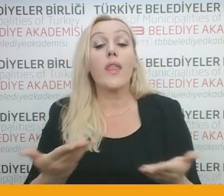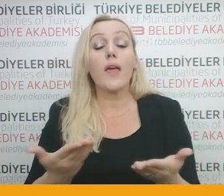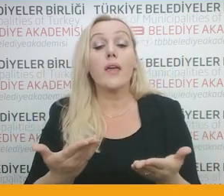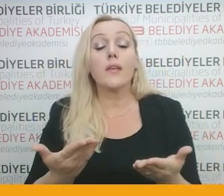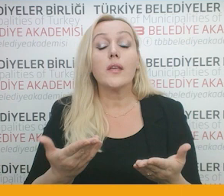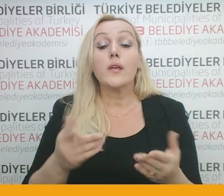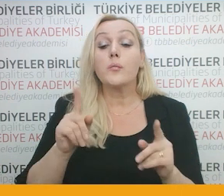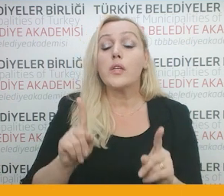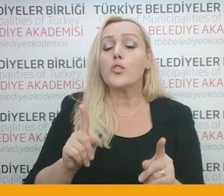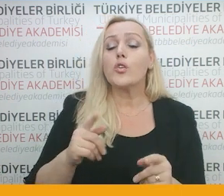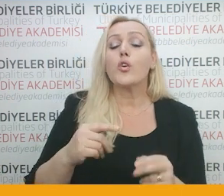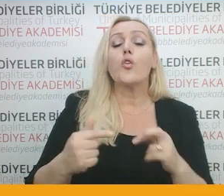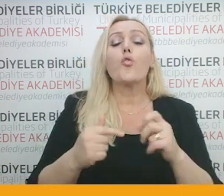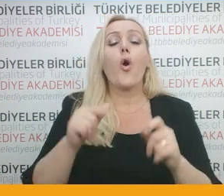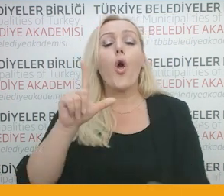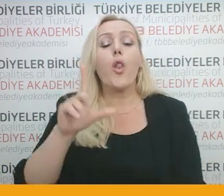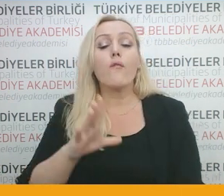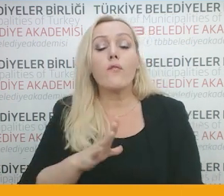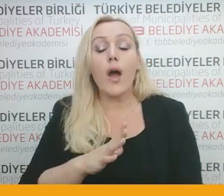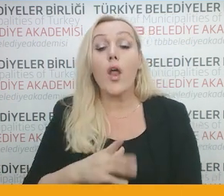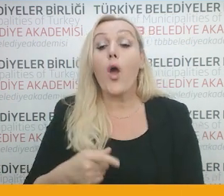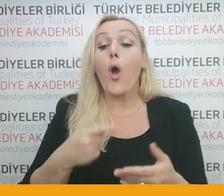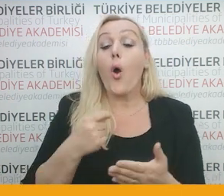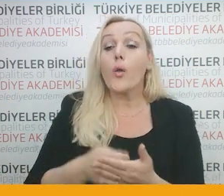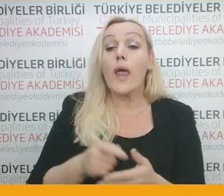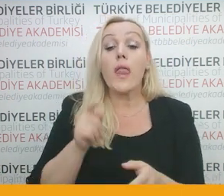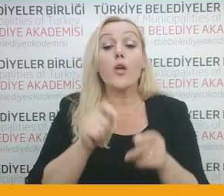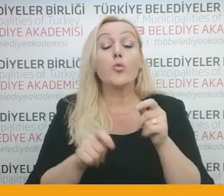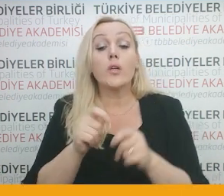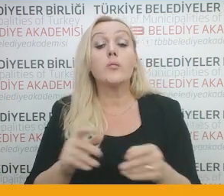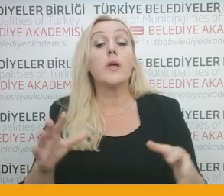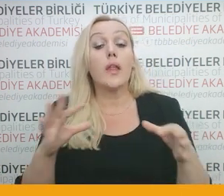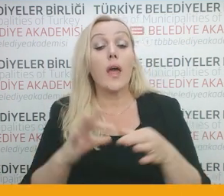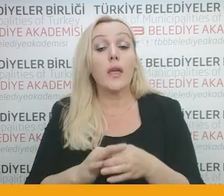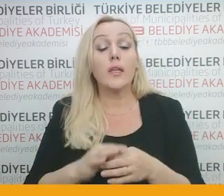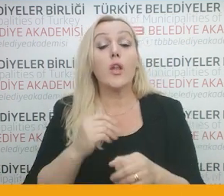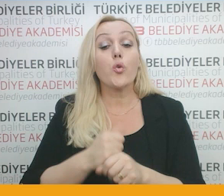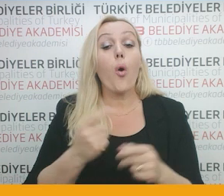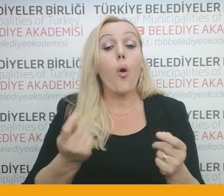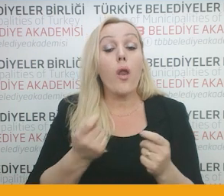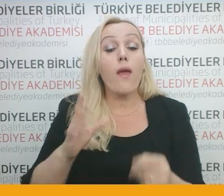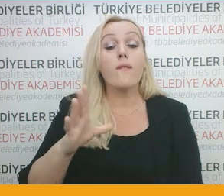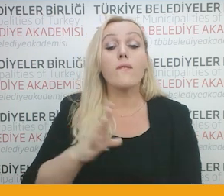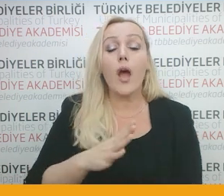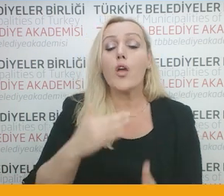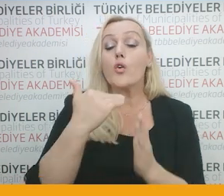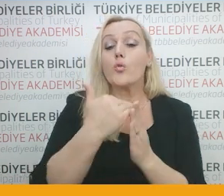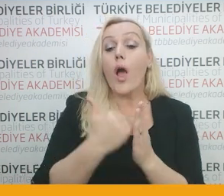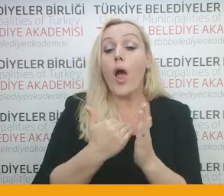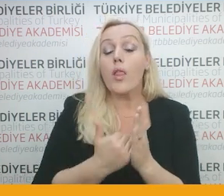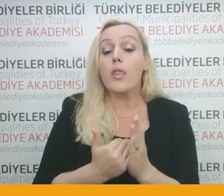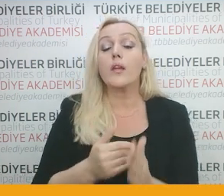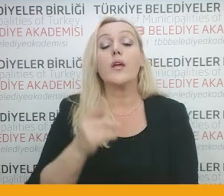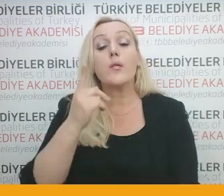Üst yönetici harcamalarda rolü ödenek kullanımıyla ilgili rolü var. Ödenek kullanımındaki ilkeleri belirleyebilir.